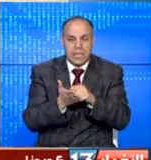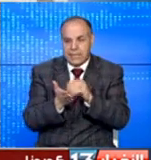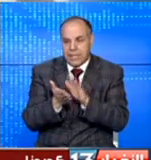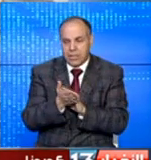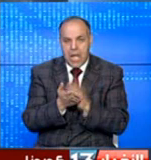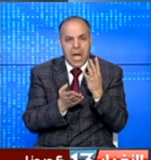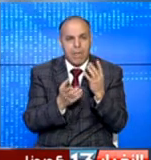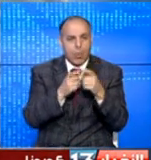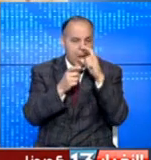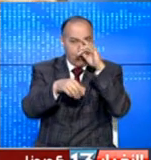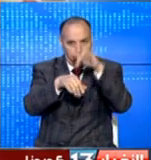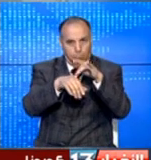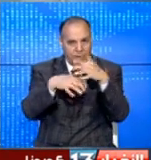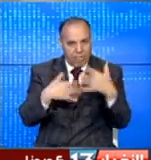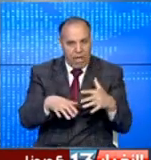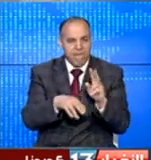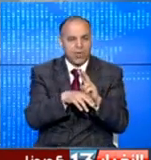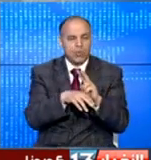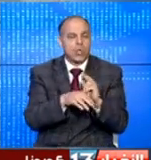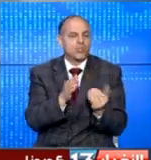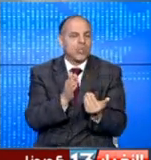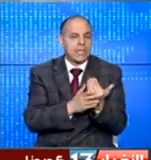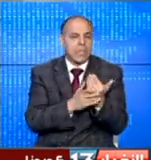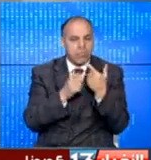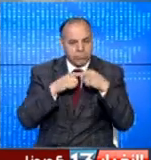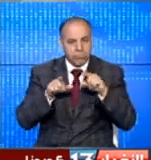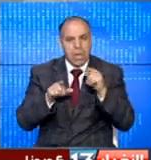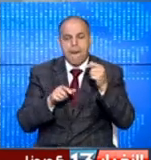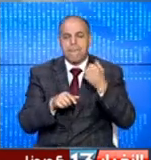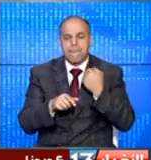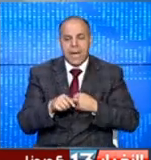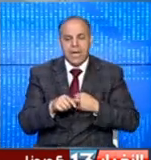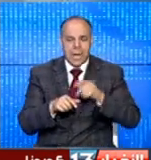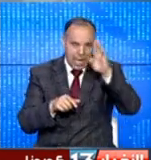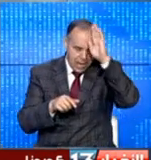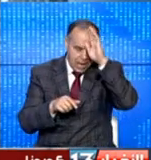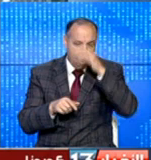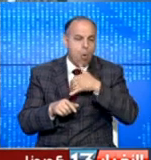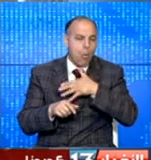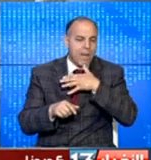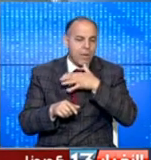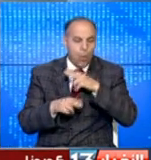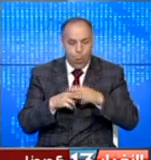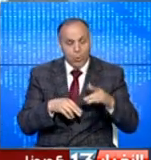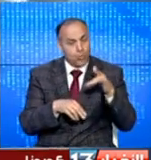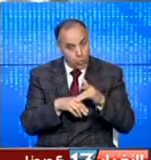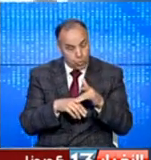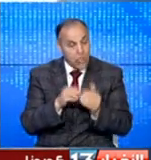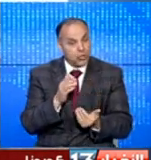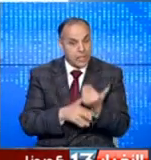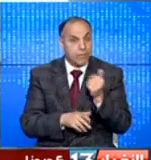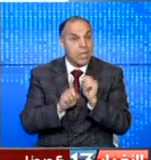4 دول عربية إصابات بالفيروس المستجد مع إعلان البحرين والعراق وسلطنة عمان والكويت حالة